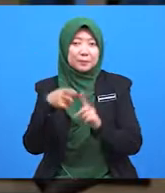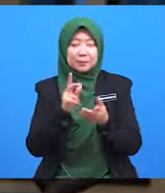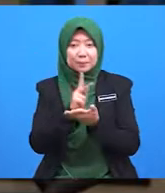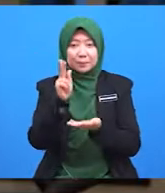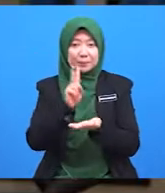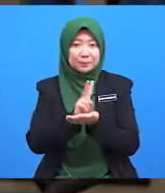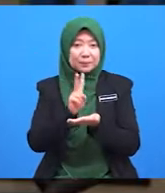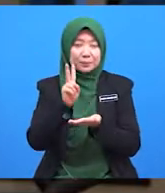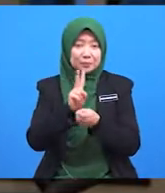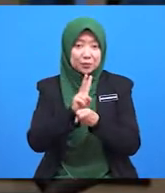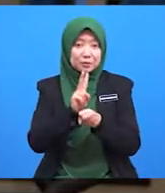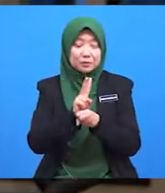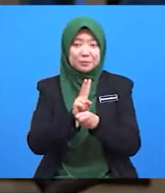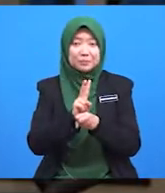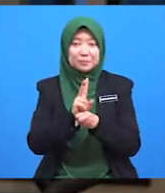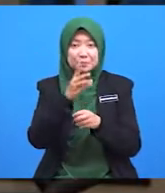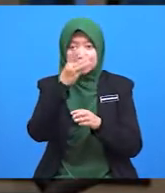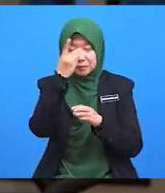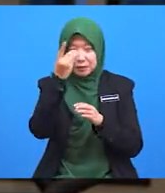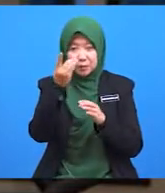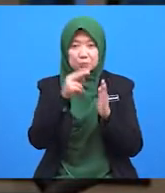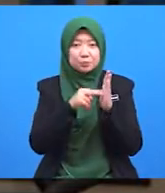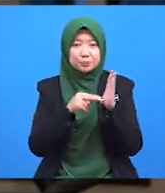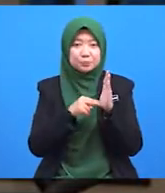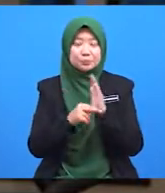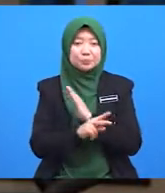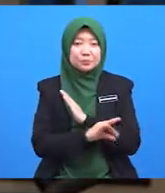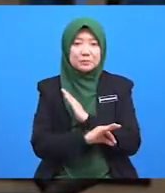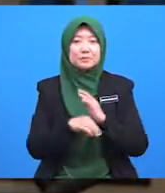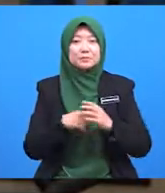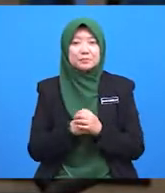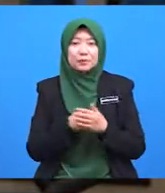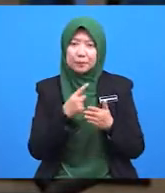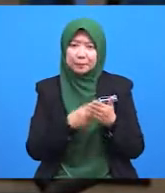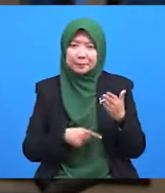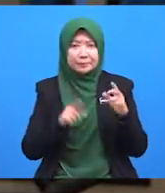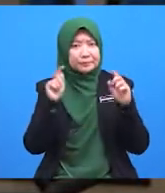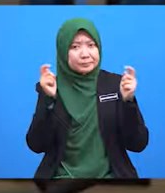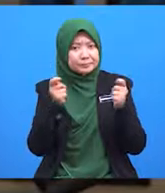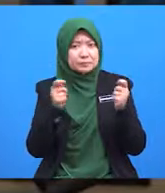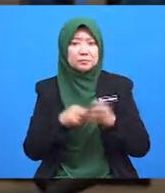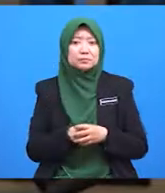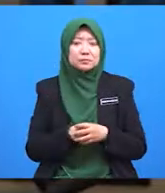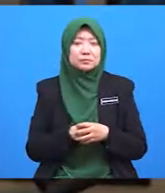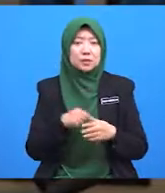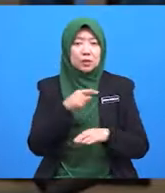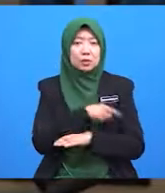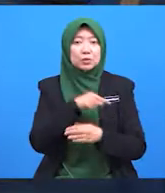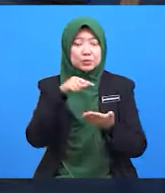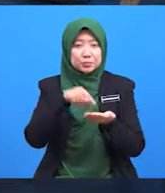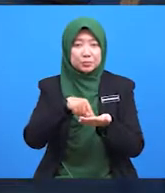Vokasional Datuk Undang Haji Muhammad Syarif, Rembau, Negeri Sembilan. Apakah topik yang ingin dibincangkan pada hari